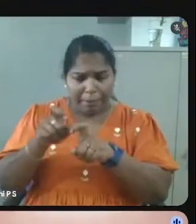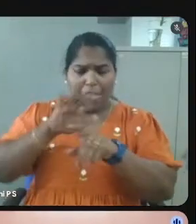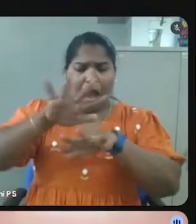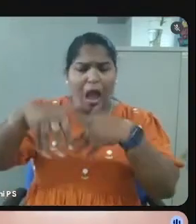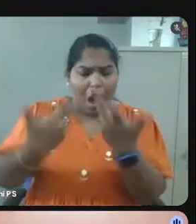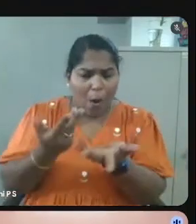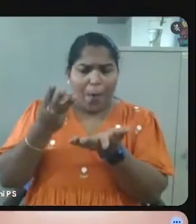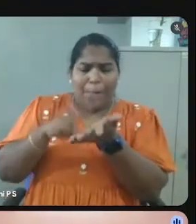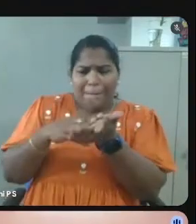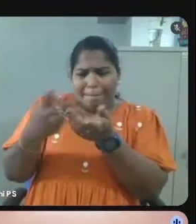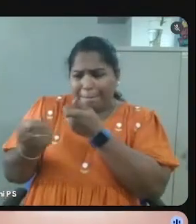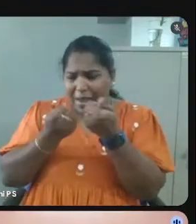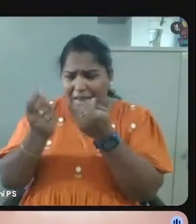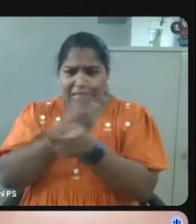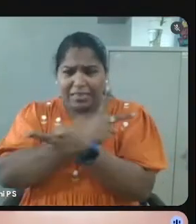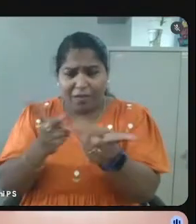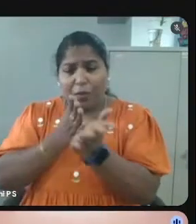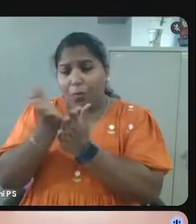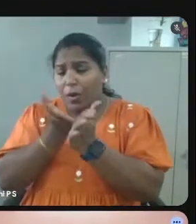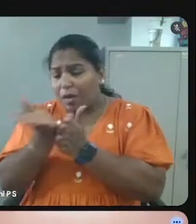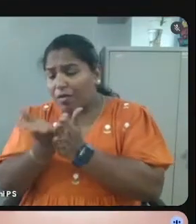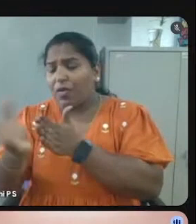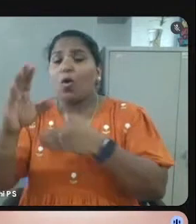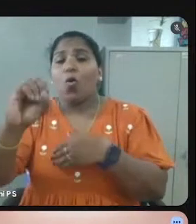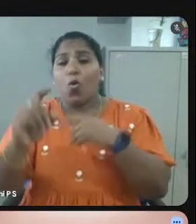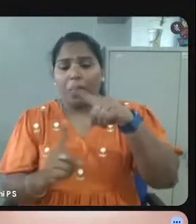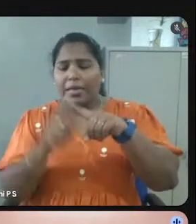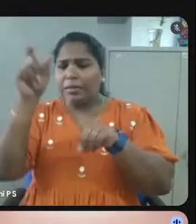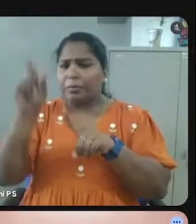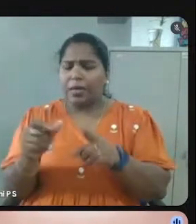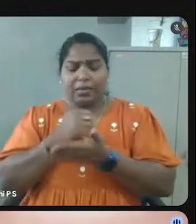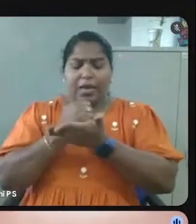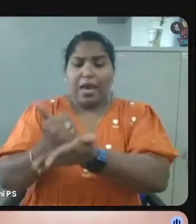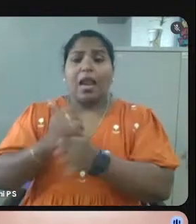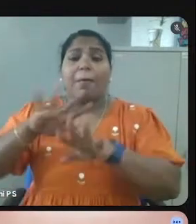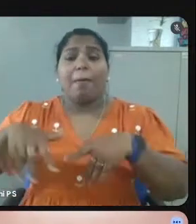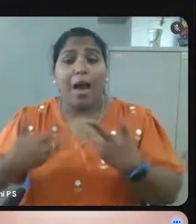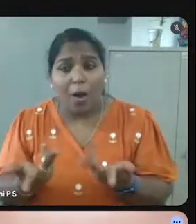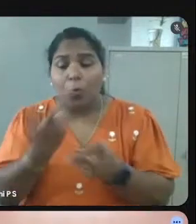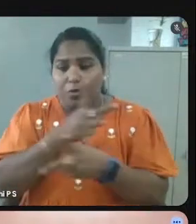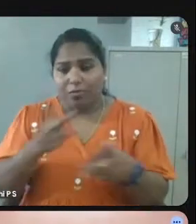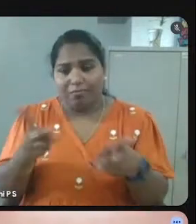ഒരു വ്യക്തിയുടെ ഓക്യുപേഷണൽ തെറപ്പി സ്ട്രാറ്റജീസ് എന്തൊക്കെയാണ് ചെയ്യാൻ പോകുന്നു